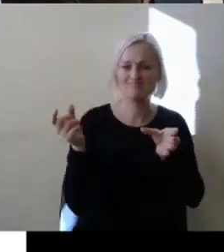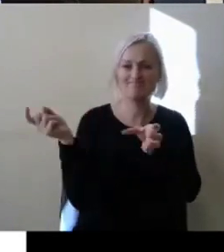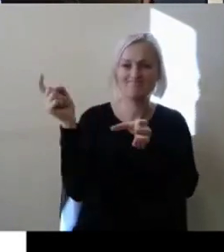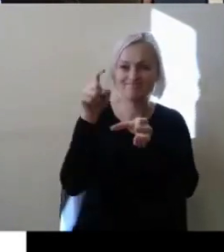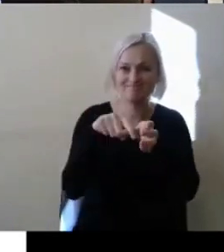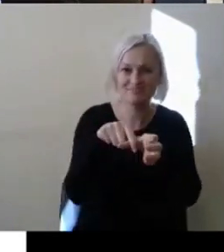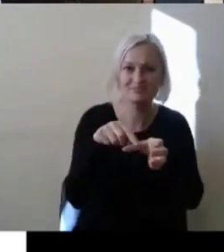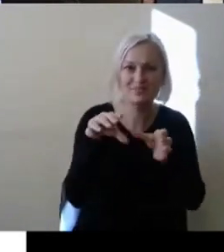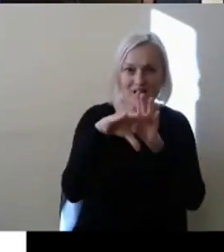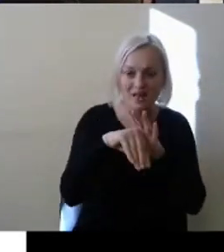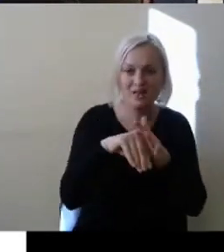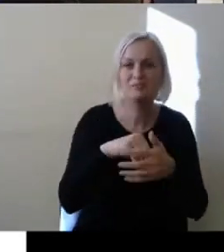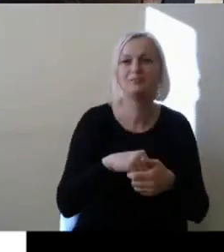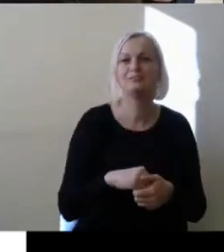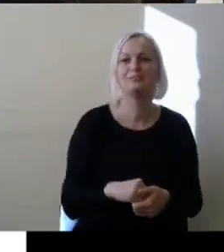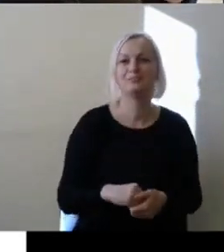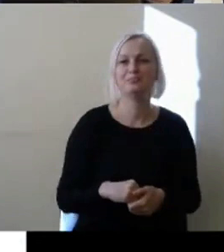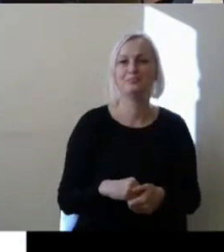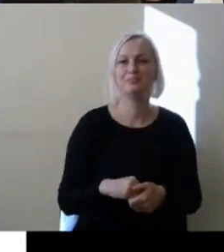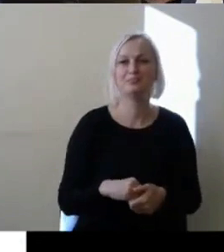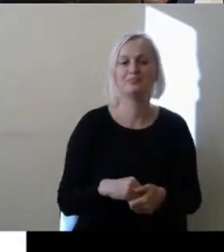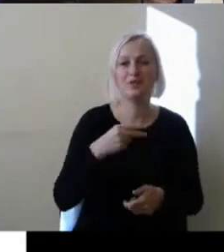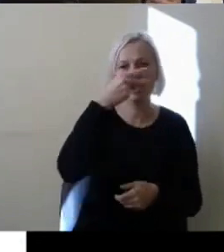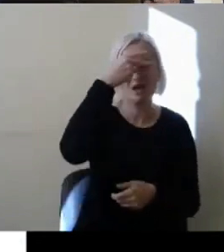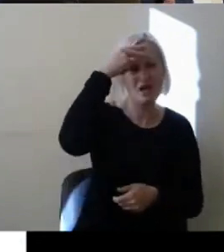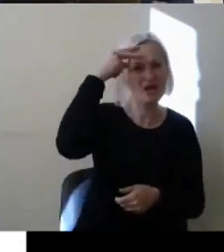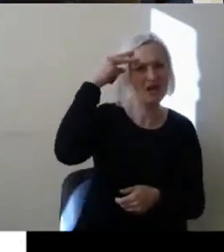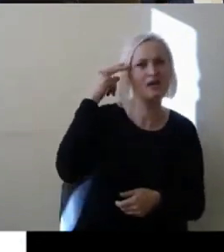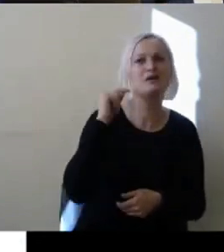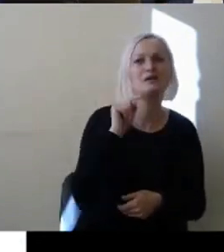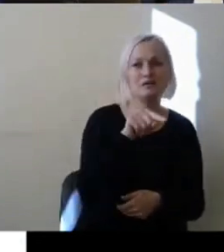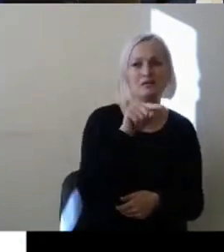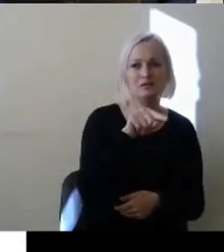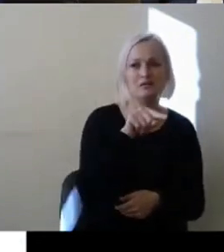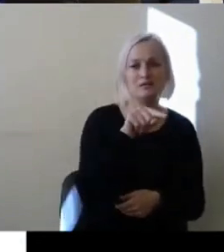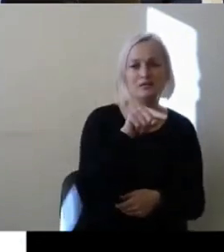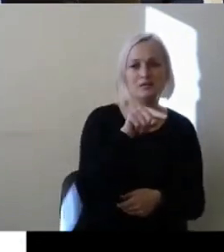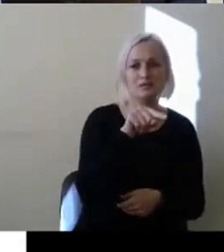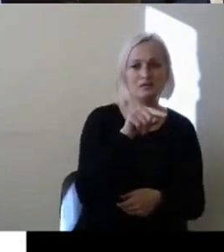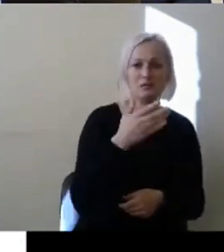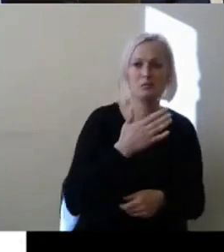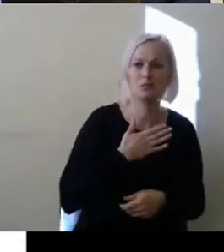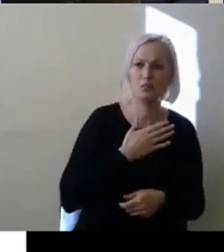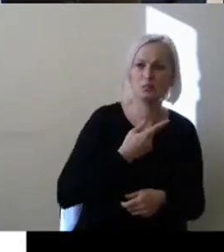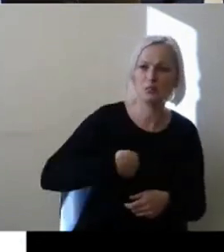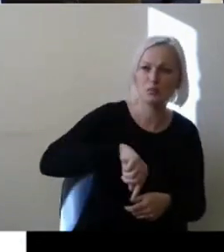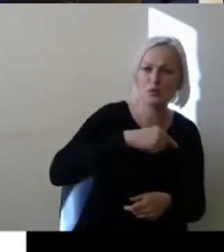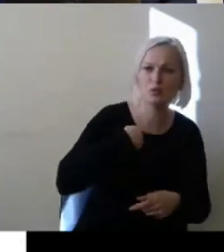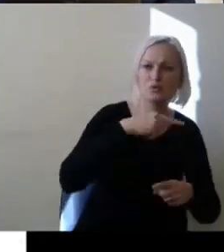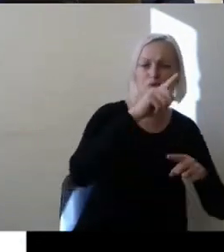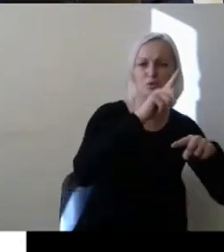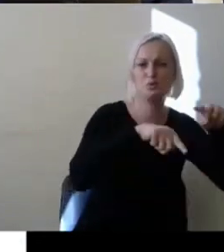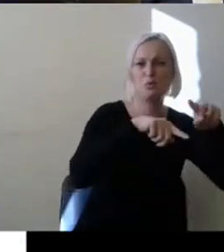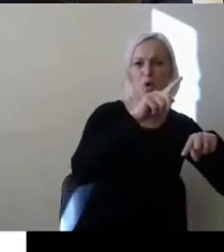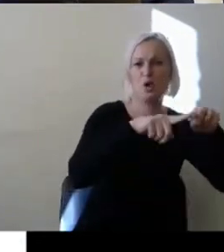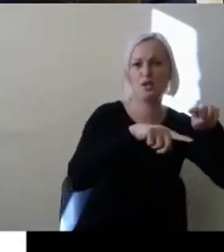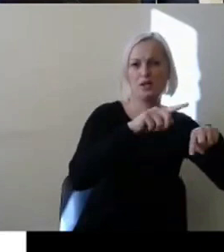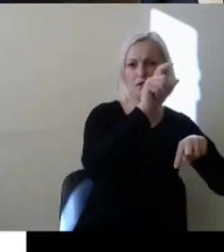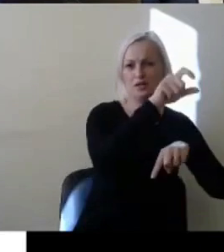reiškia, valstybė nare, Lietuva liktai mūsų politikai, mūsų bendruomenės